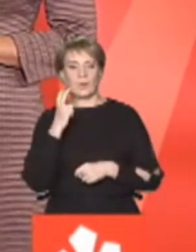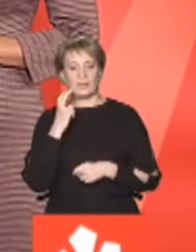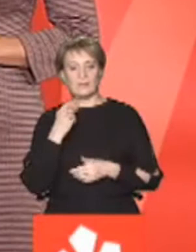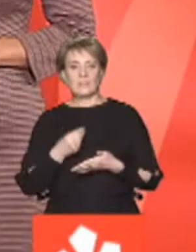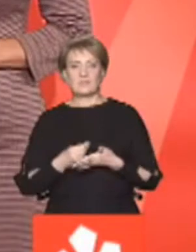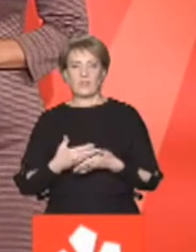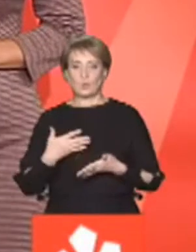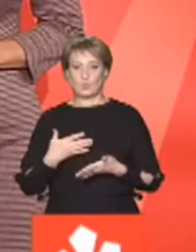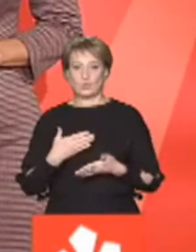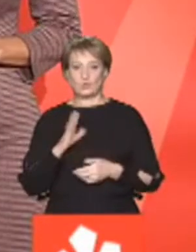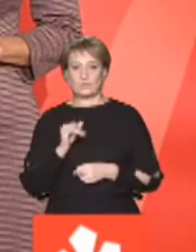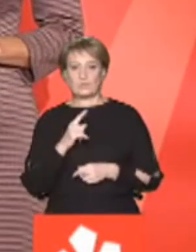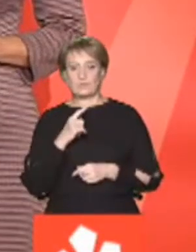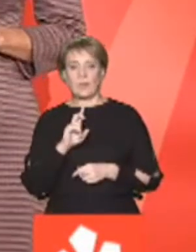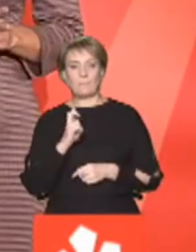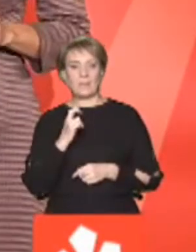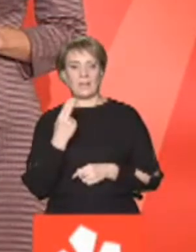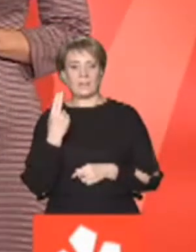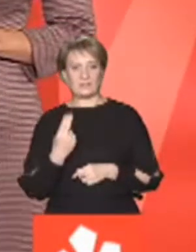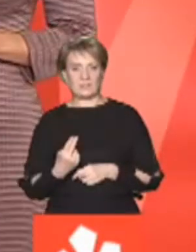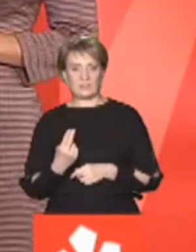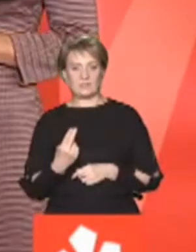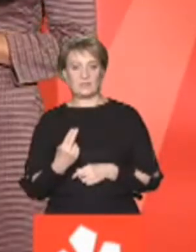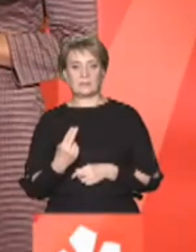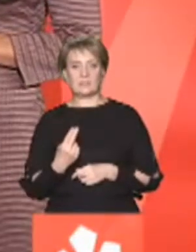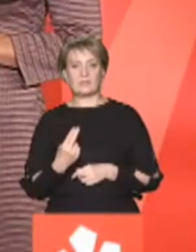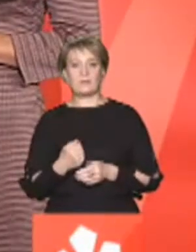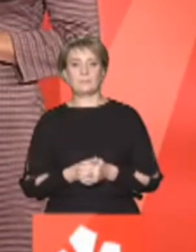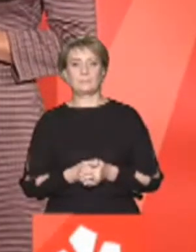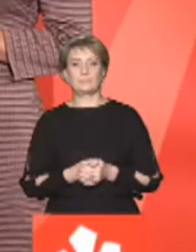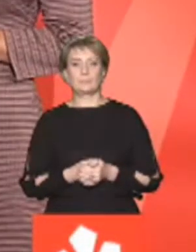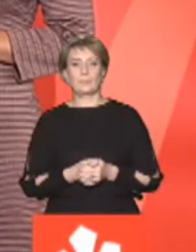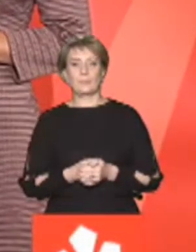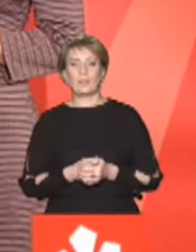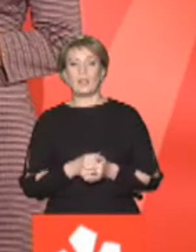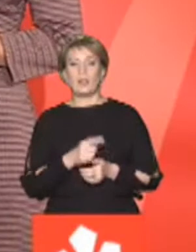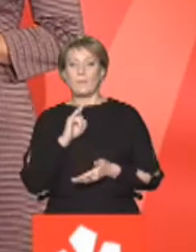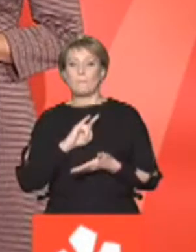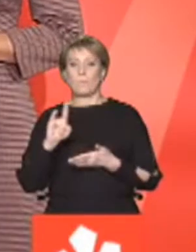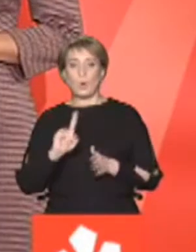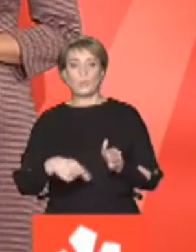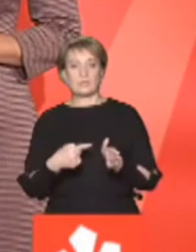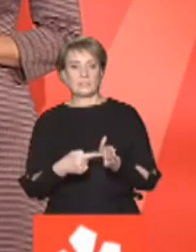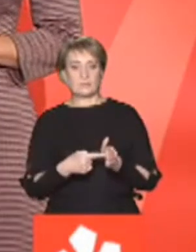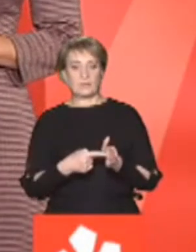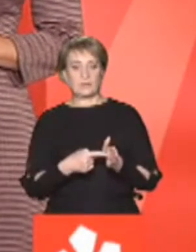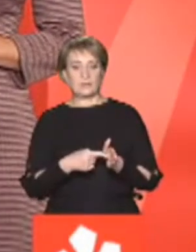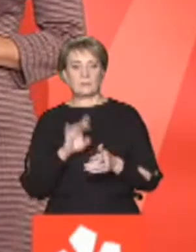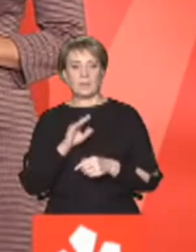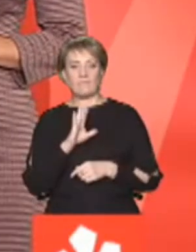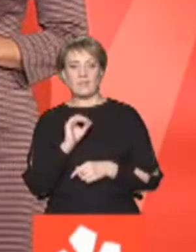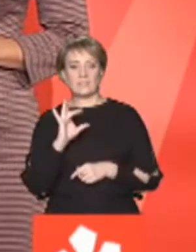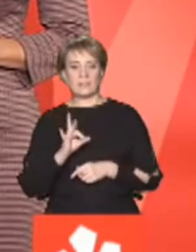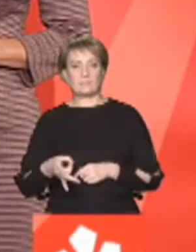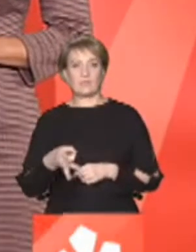Києво-Святошинському Білій церкві, у Києво-Святошинському районі, у Білій церкві, в Борисполі, у Бородянському та